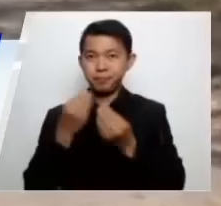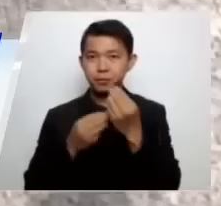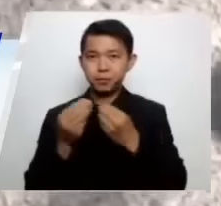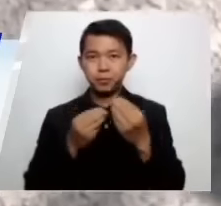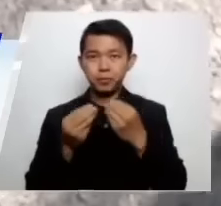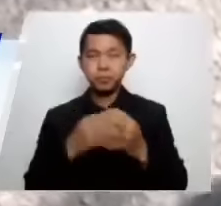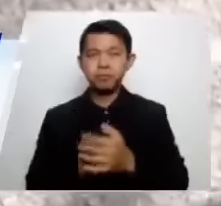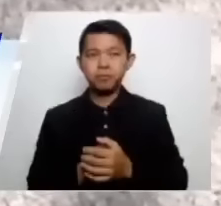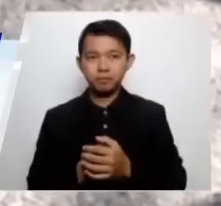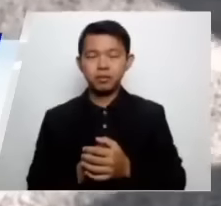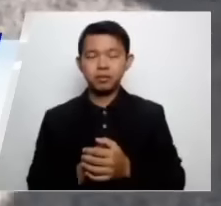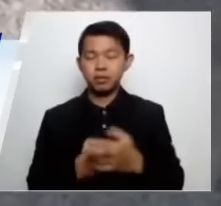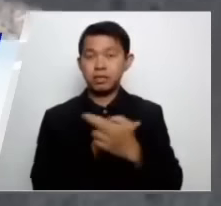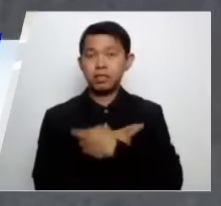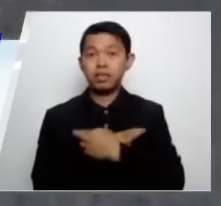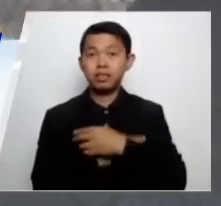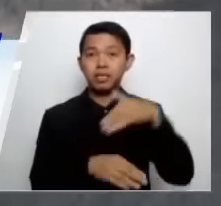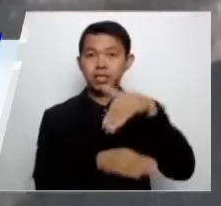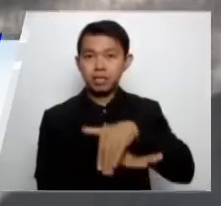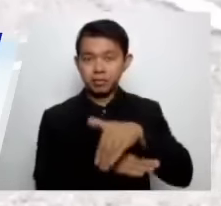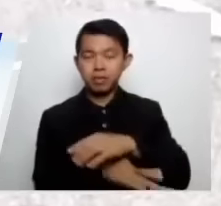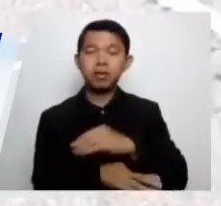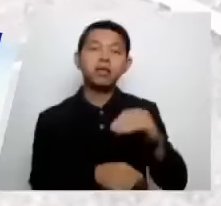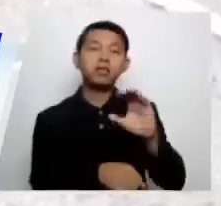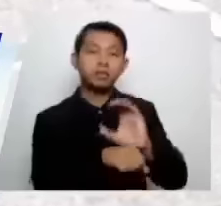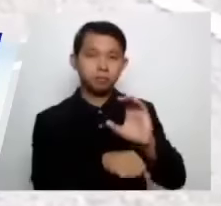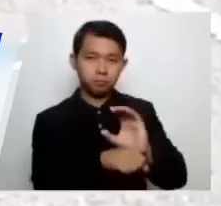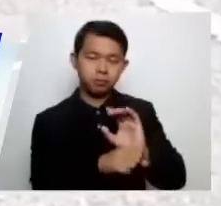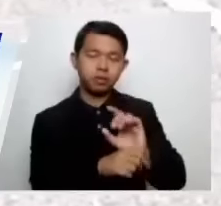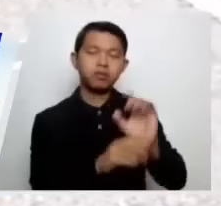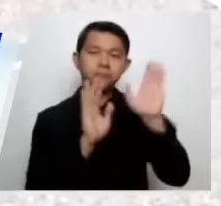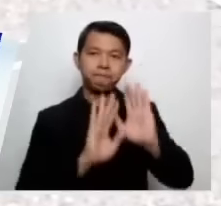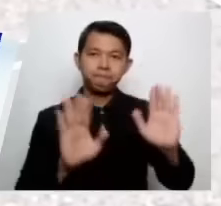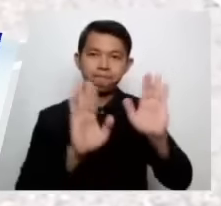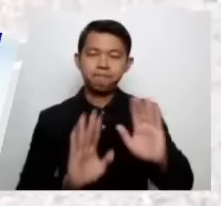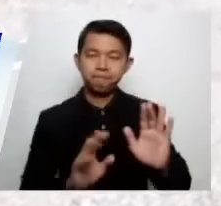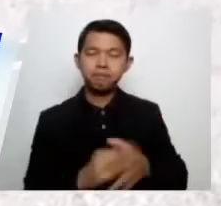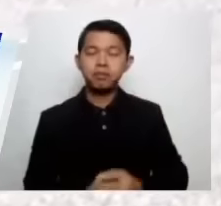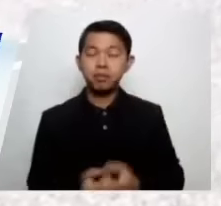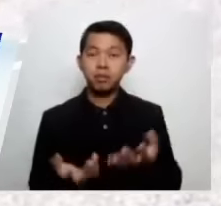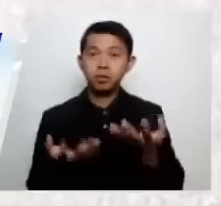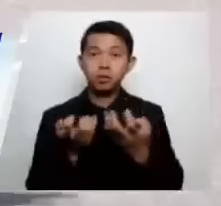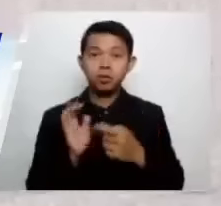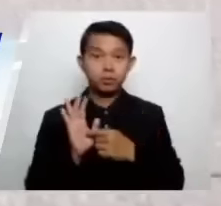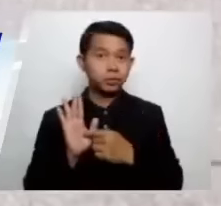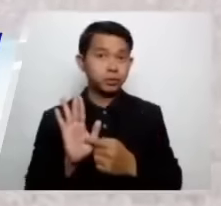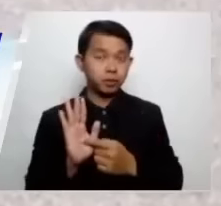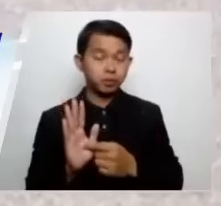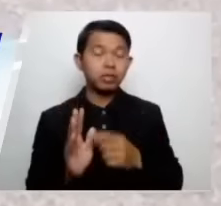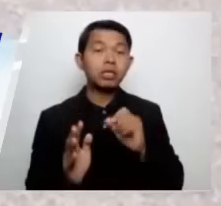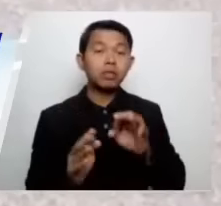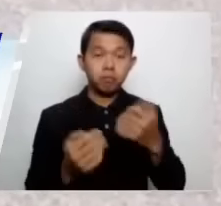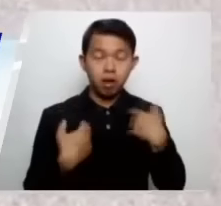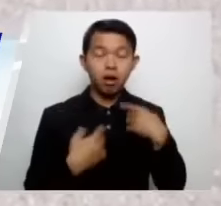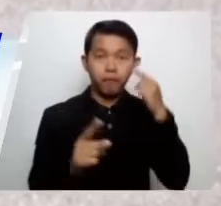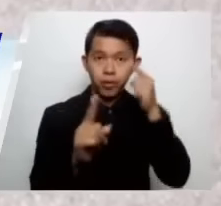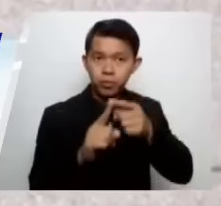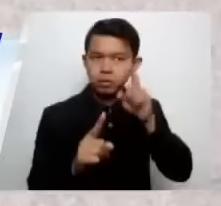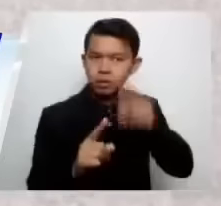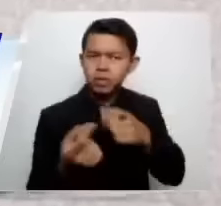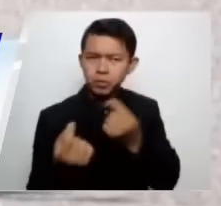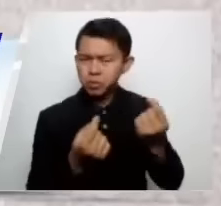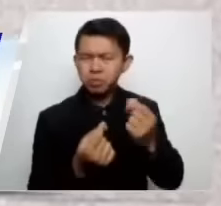daw sila sa gabi at nagsisimba rin tuwing Linggo. Nais daw nila ipakita na kung may goal o layunin sa buhay, ay gawin na ito at huwag nang